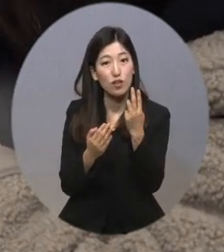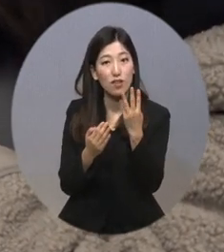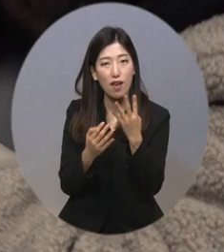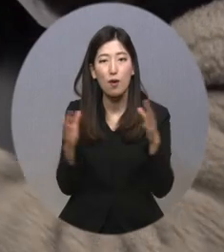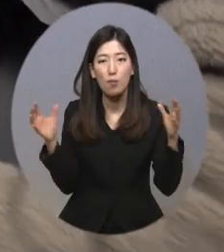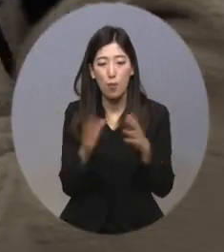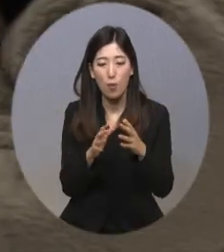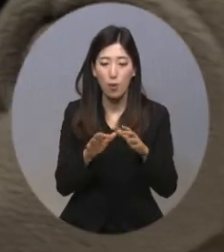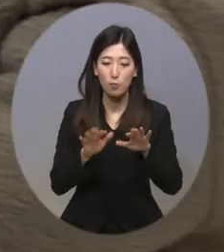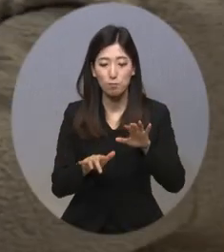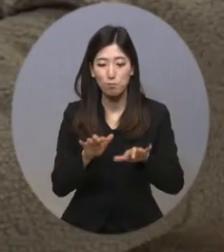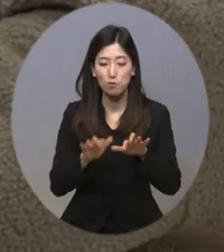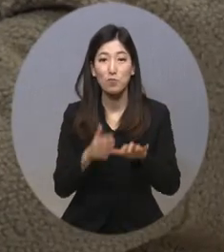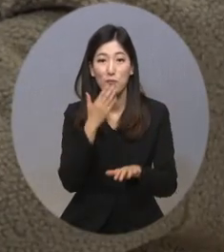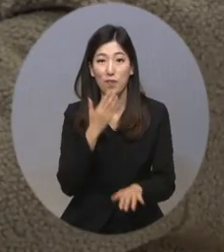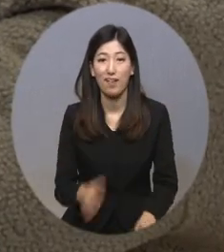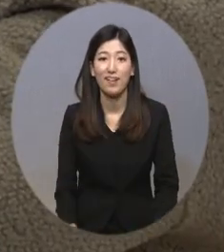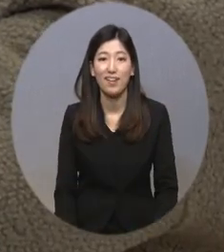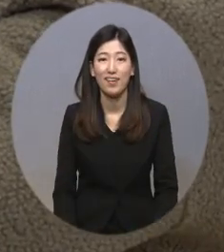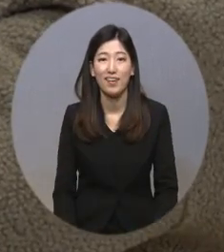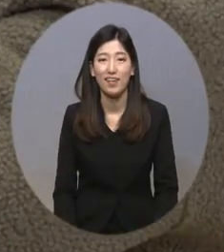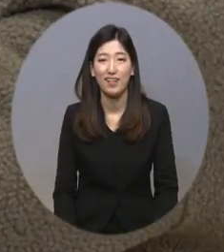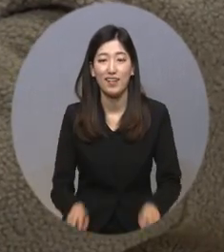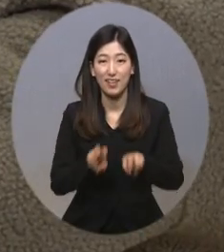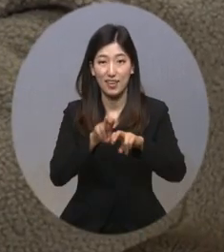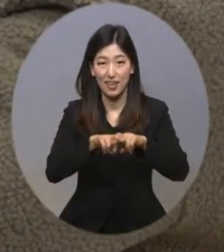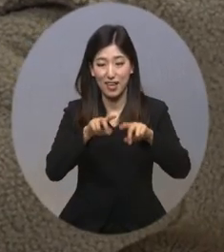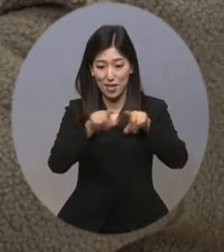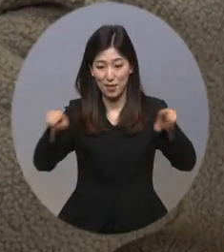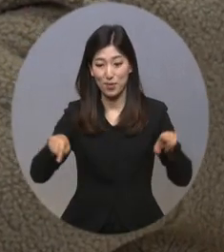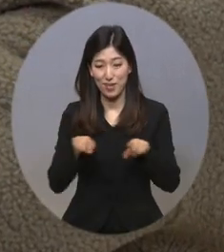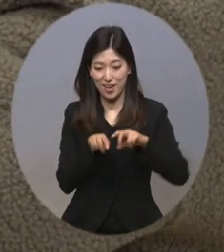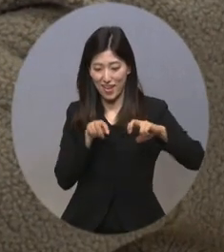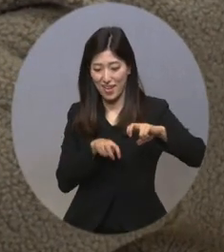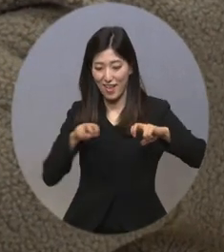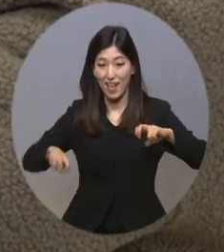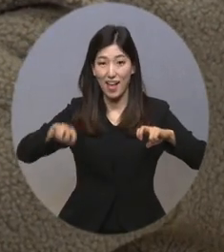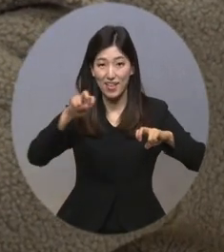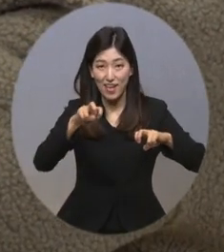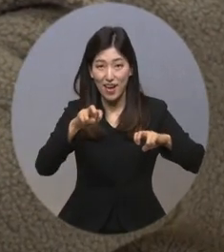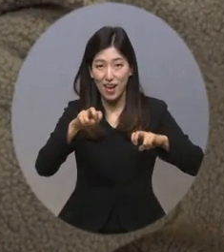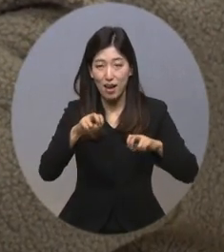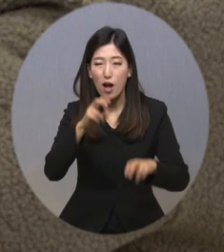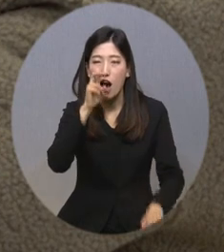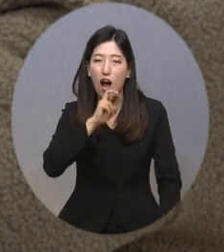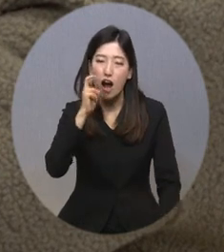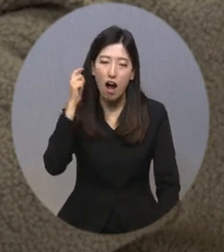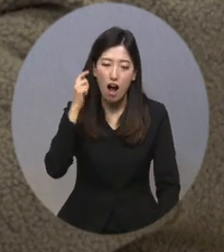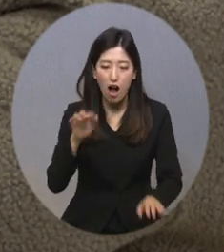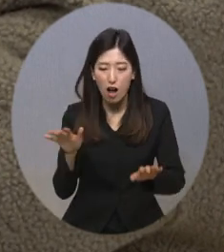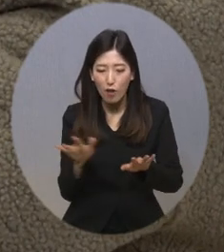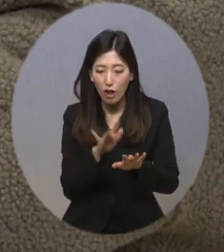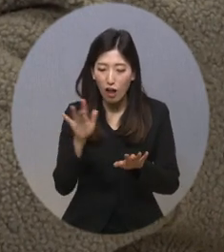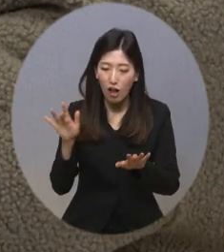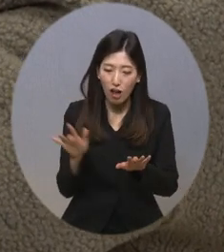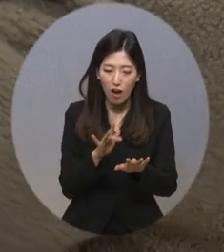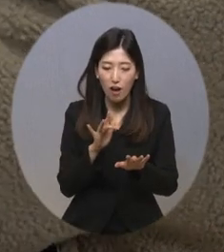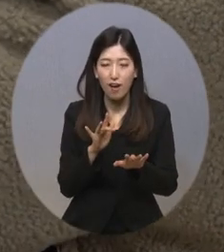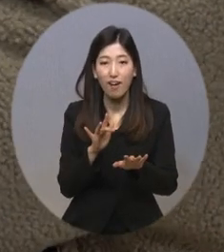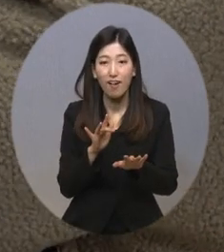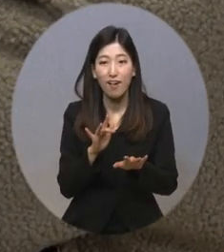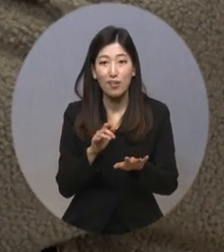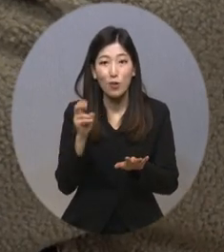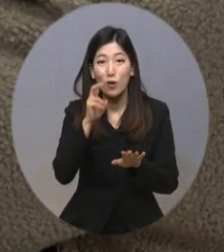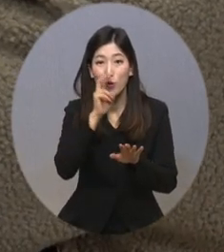테이블. 테이블에 둘러앉아 음악, 미술, 숫자놀이 등 손가락을 움직여